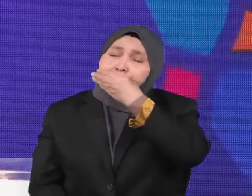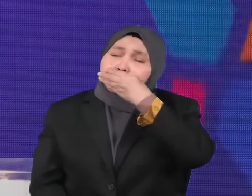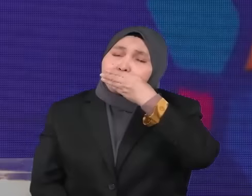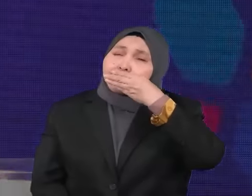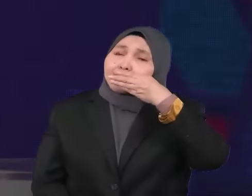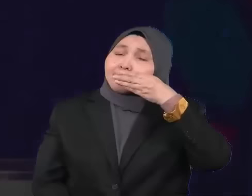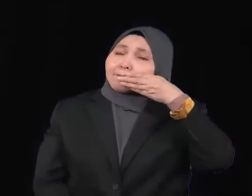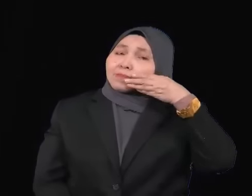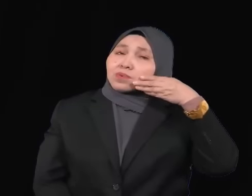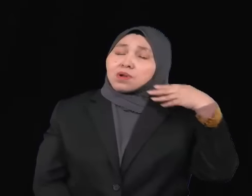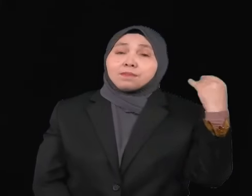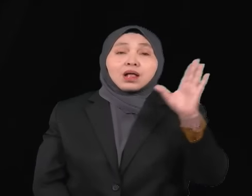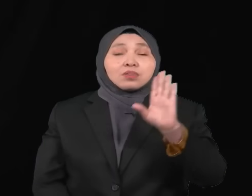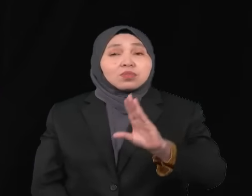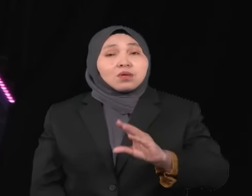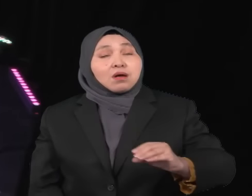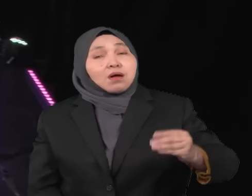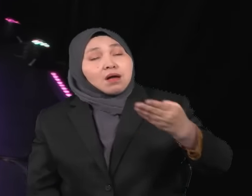Ramadan,